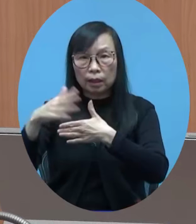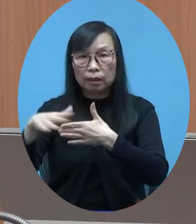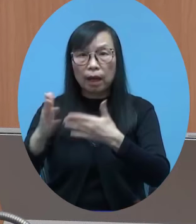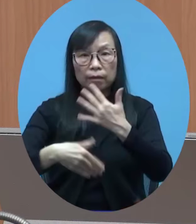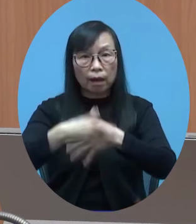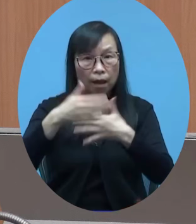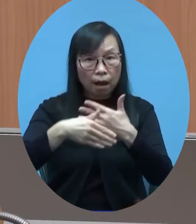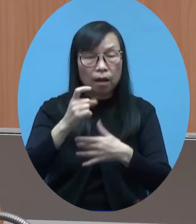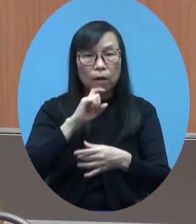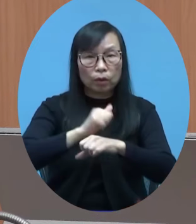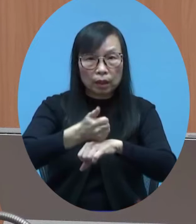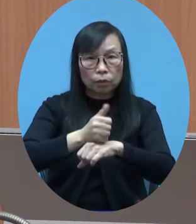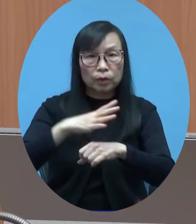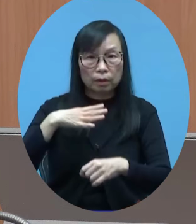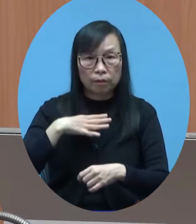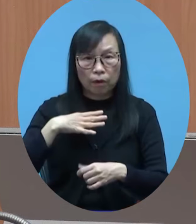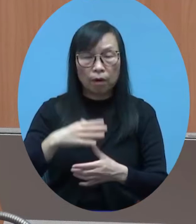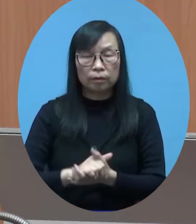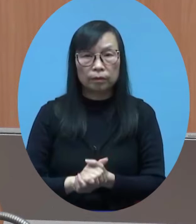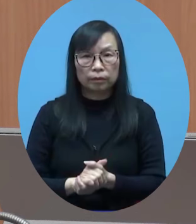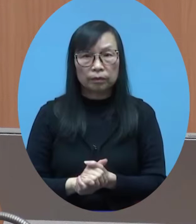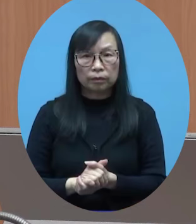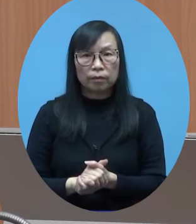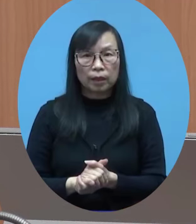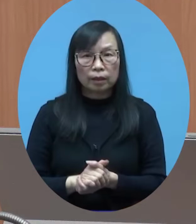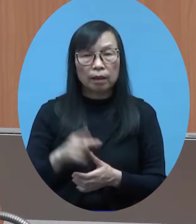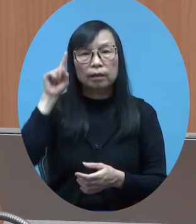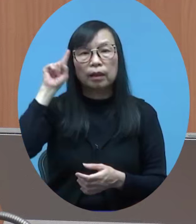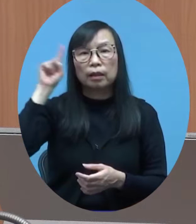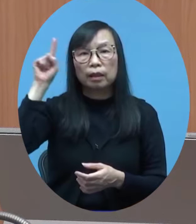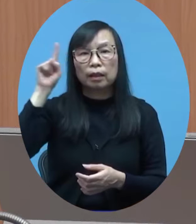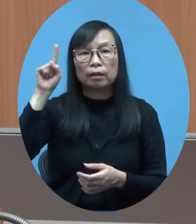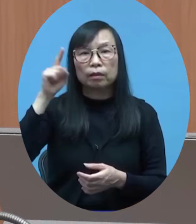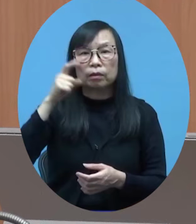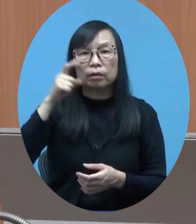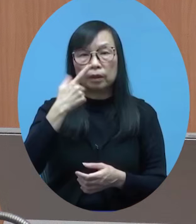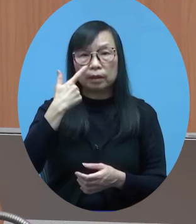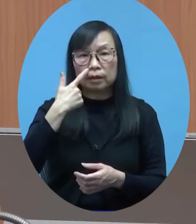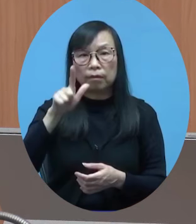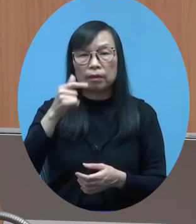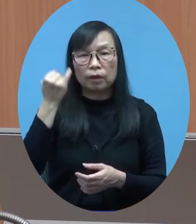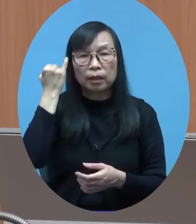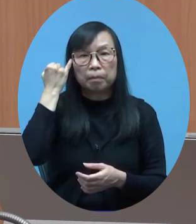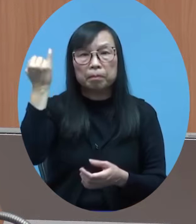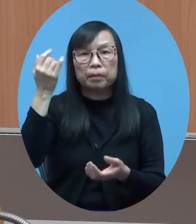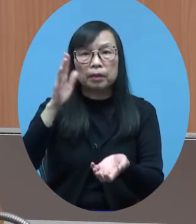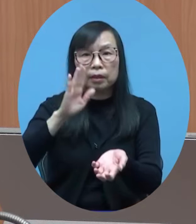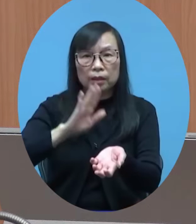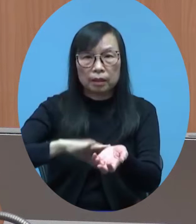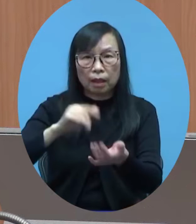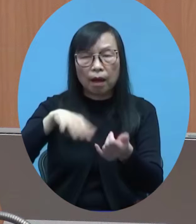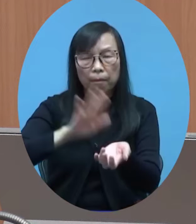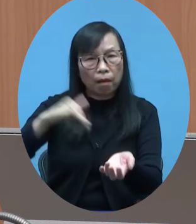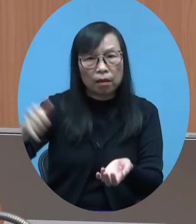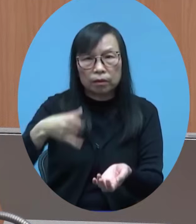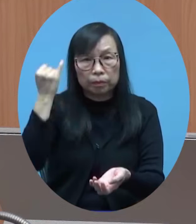都有機會有呢啲情況，因為始終我哋每一日都有一啲新嘅不知名嘅個案，即係未有源頭嘅個案，